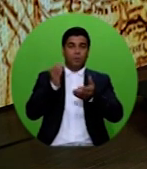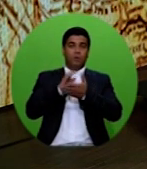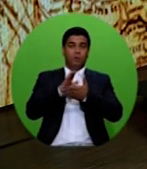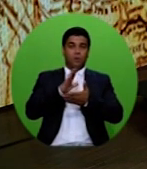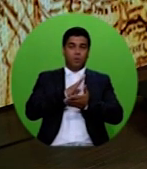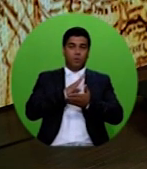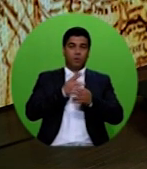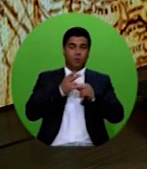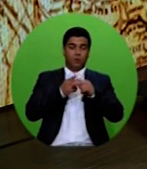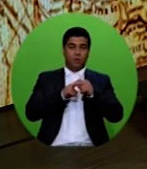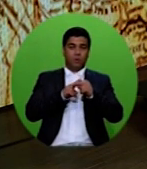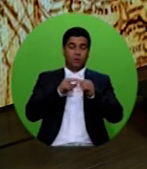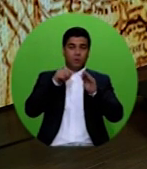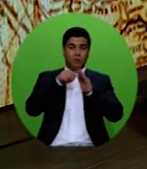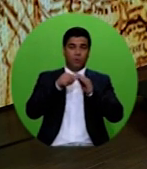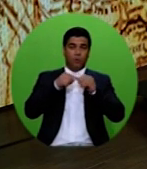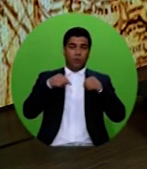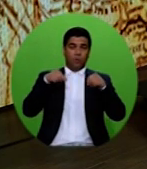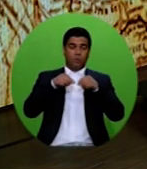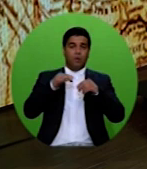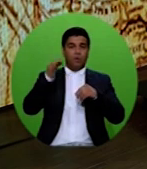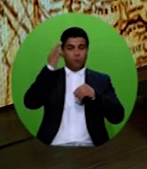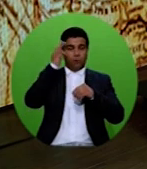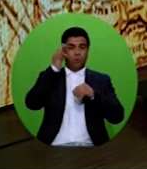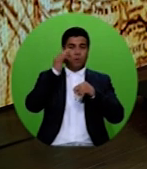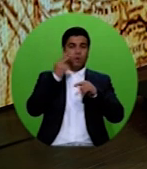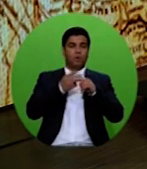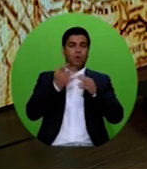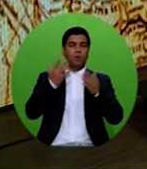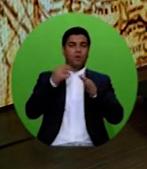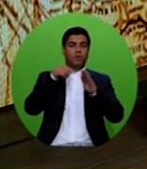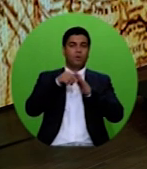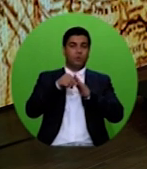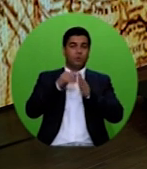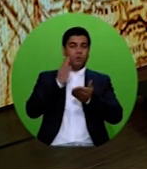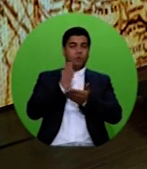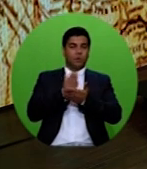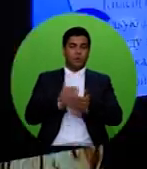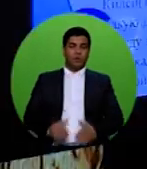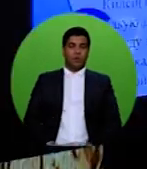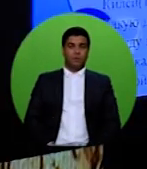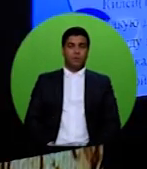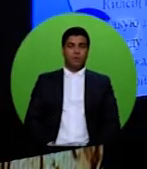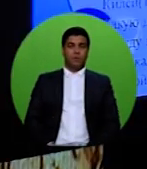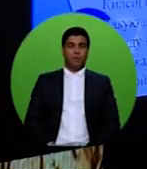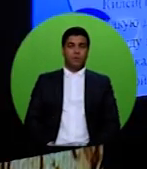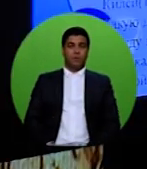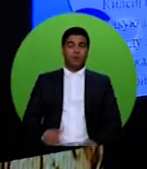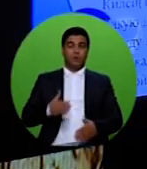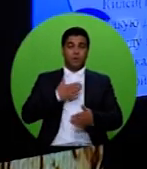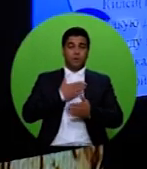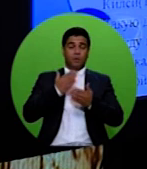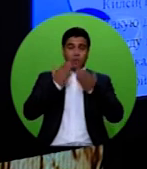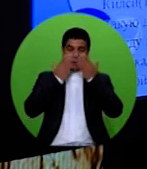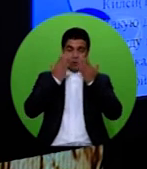познакомились с несколькими округами, давайте вспомним, какими же особенностями они обладают. Я читаю